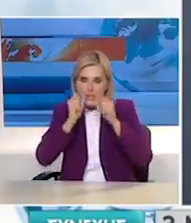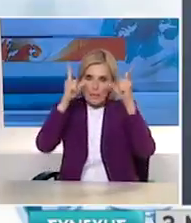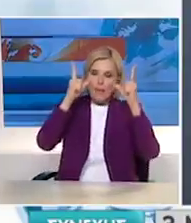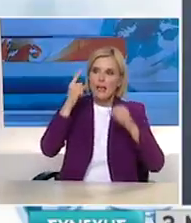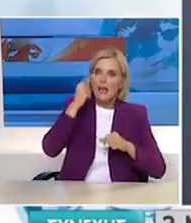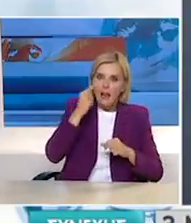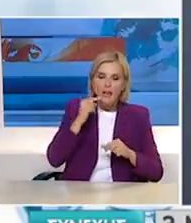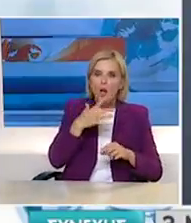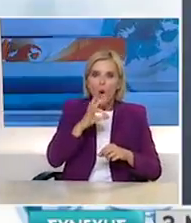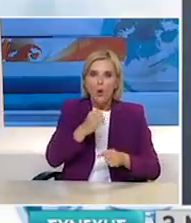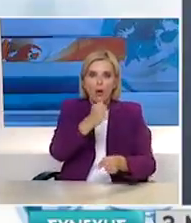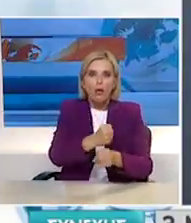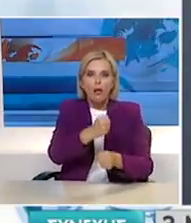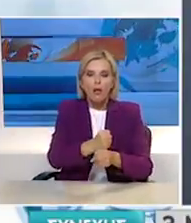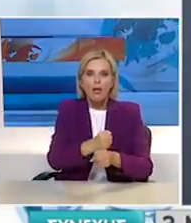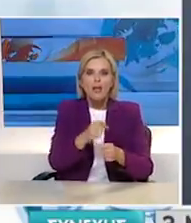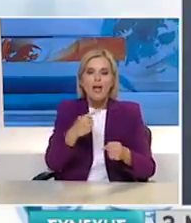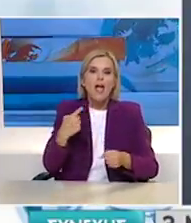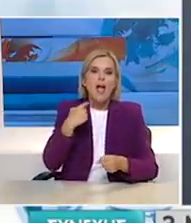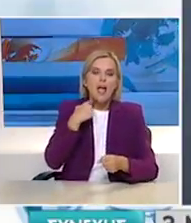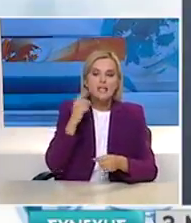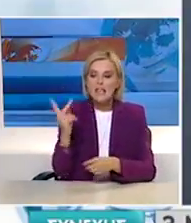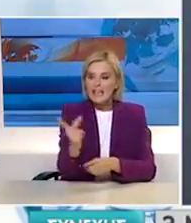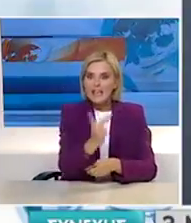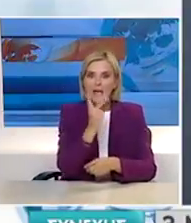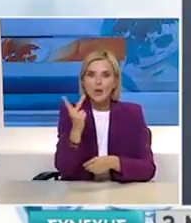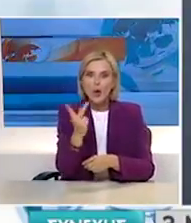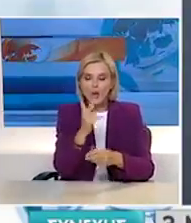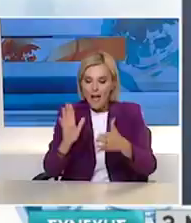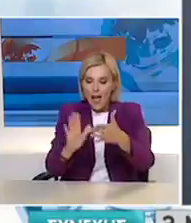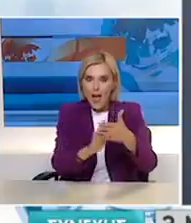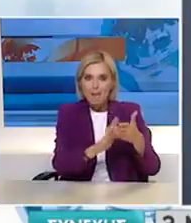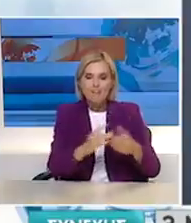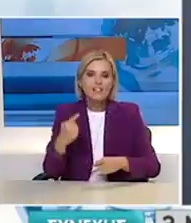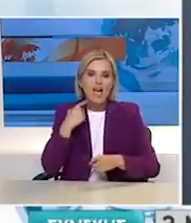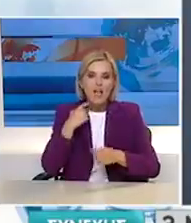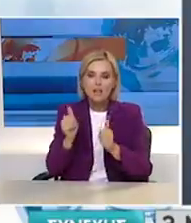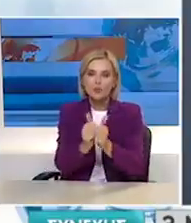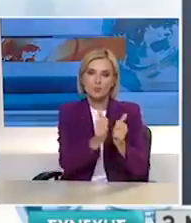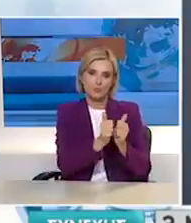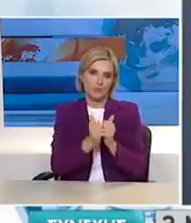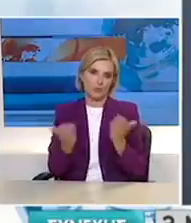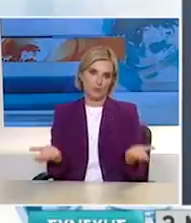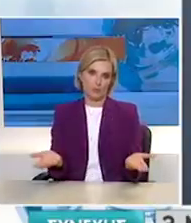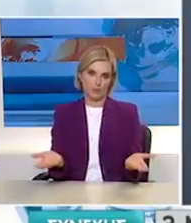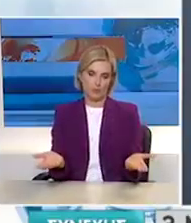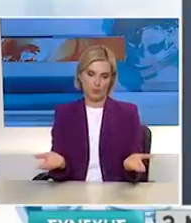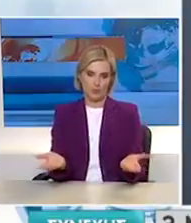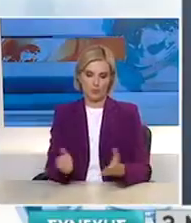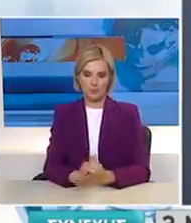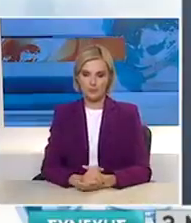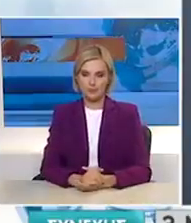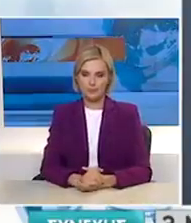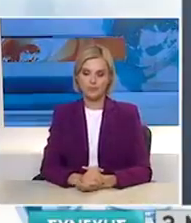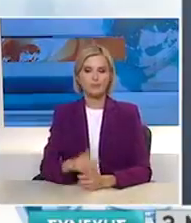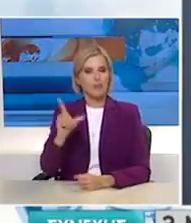ειδικά σχολεία ακόμα περισσότερο. Χρειάζεται προσοχή. Θα τοποθετούμε βάσει τα επιστημονικά δεδομένα αλλά και τις αβεβαιότητες που σας είπα. Και